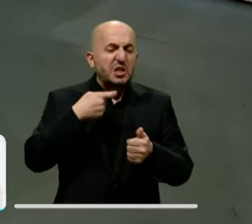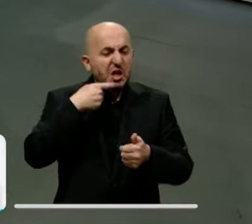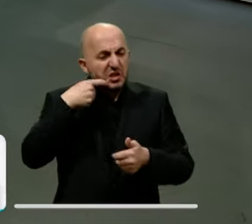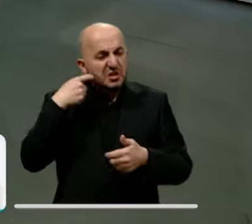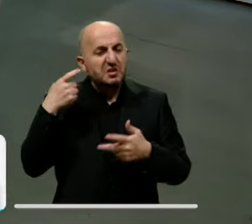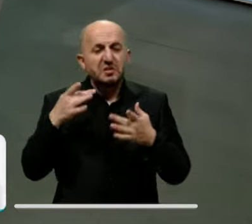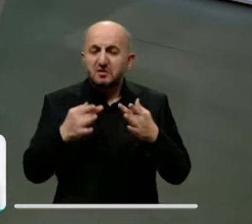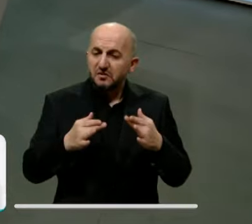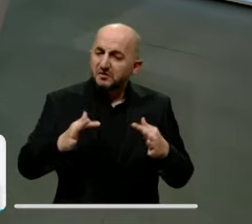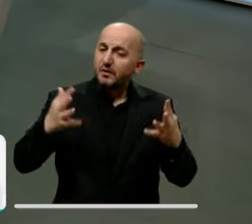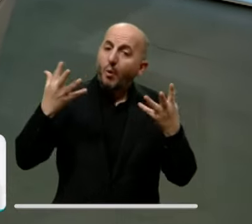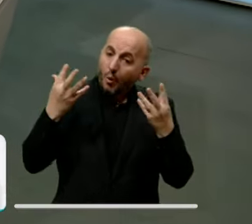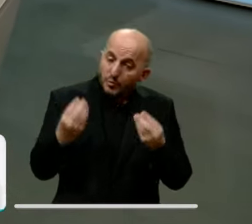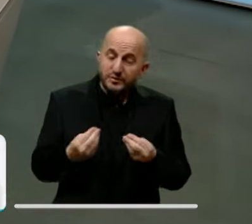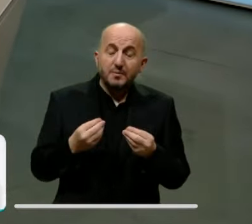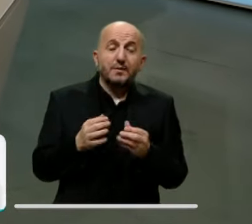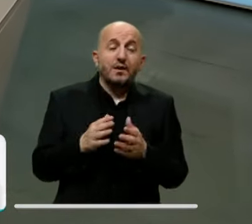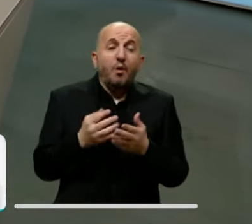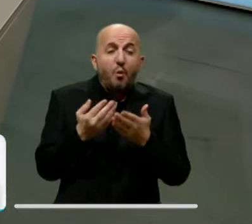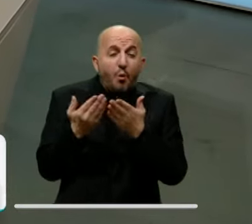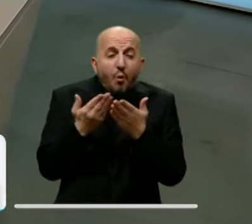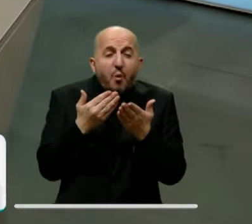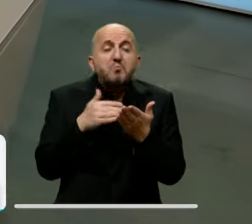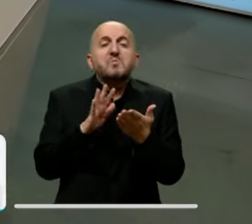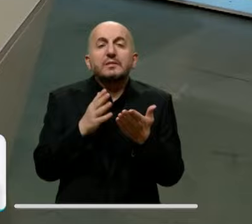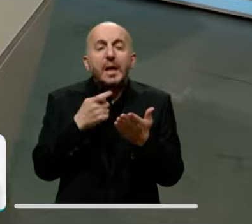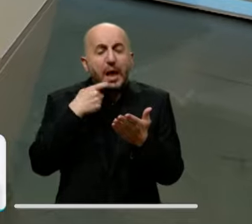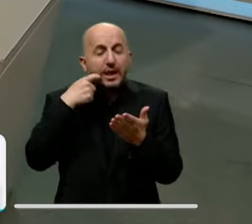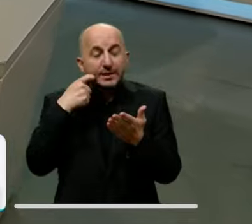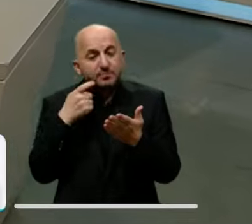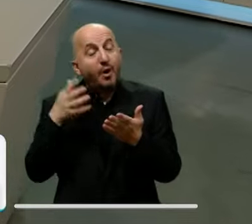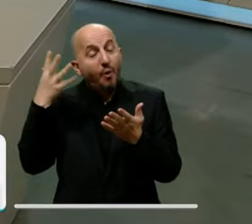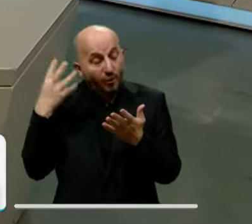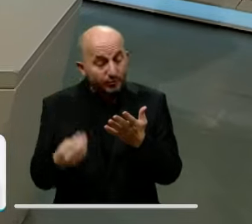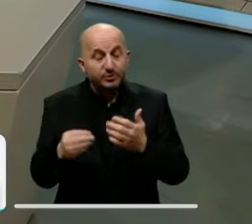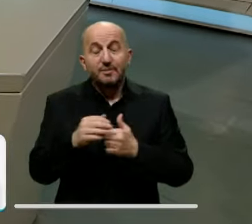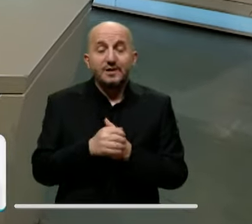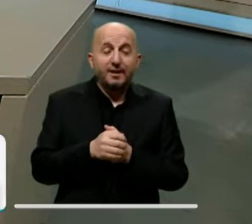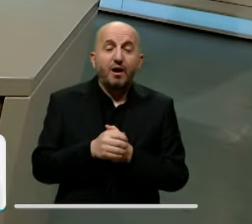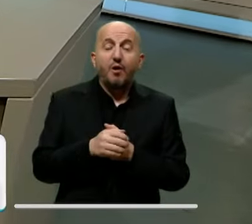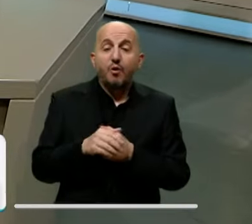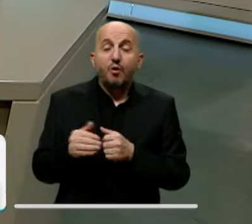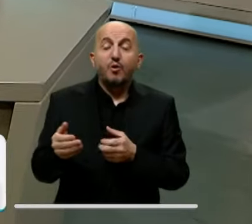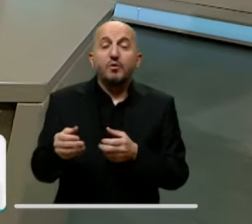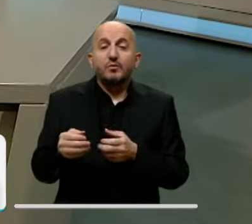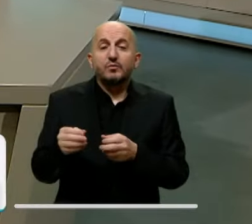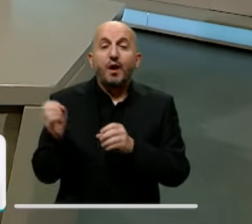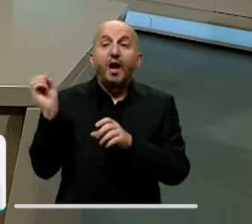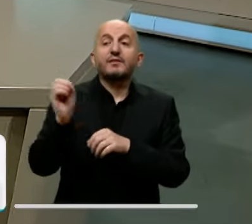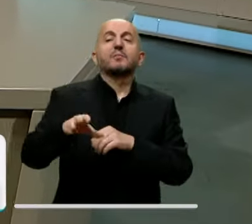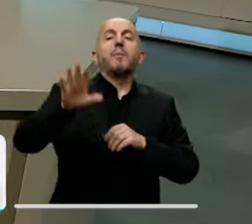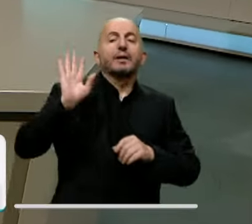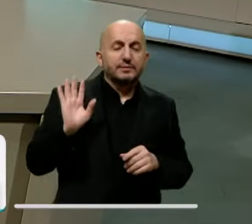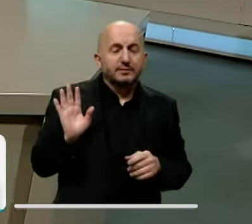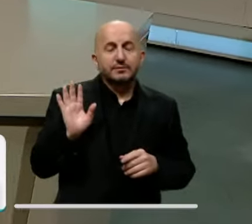velev ki bir şekilde kullanılamayacak bir şekilde bir şekle gelse bile bunu Gelişi güzel atmaz